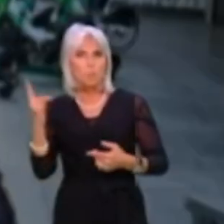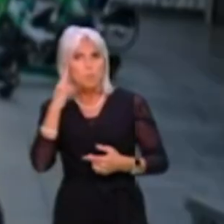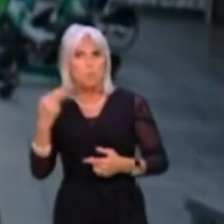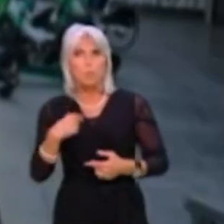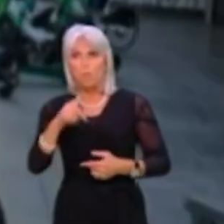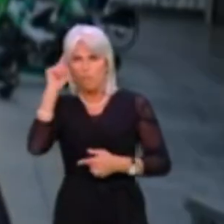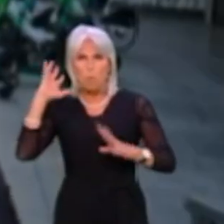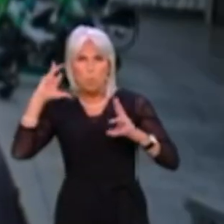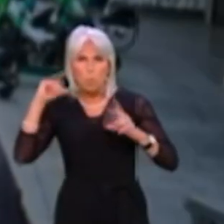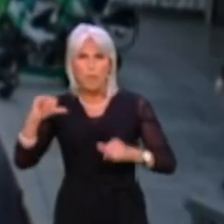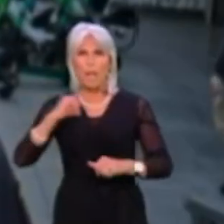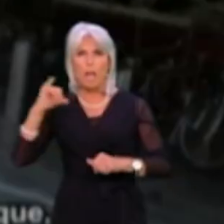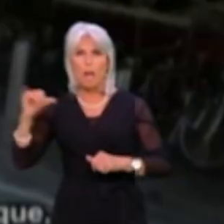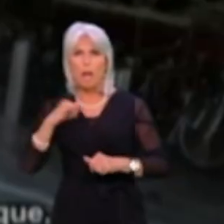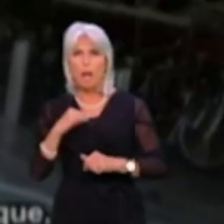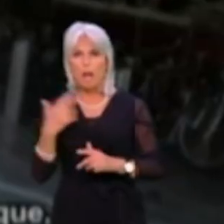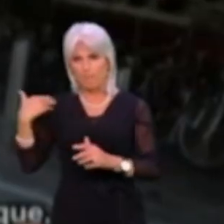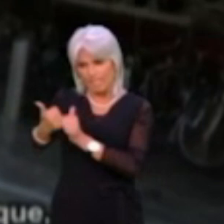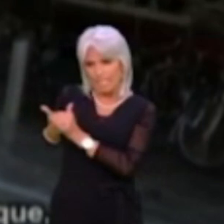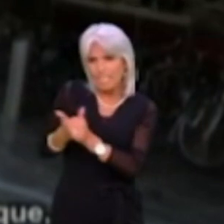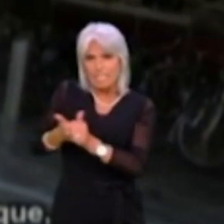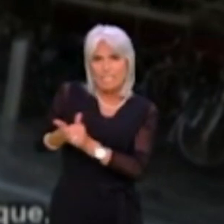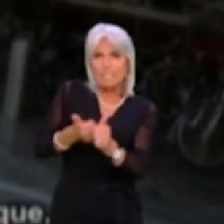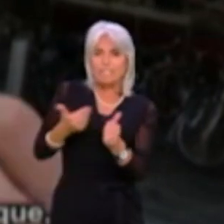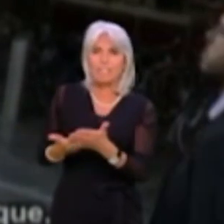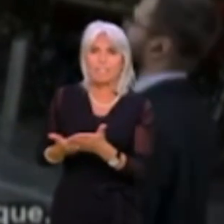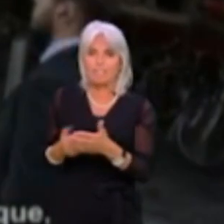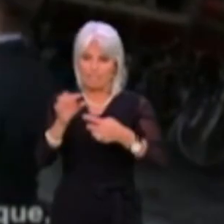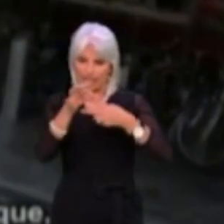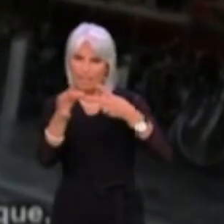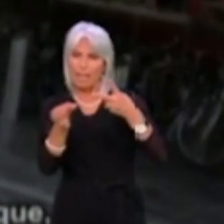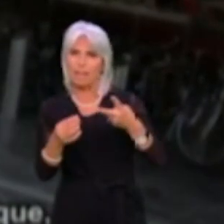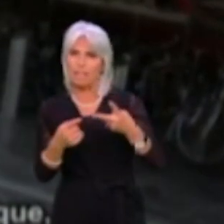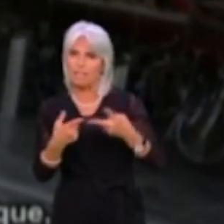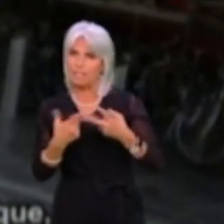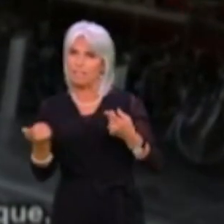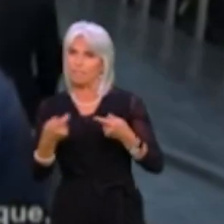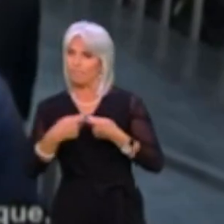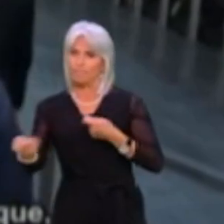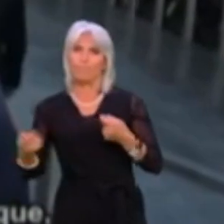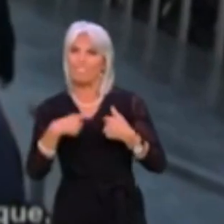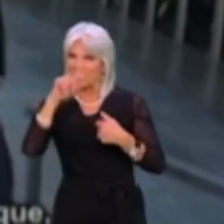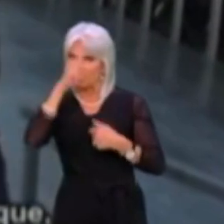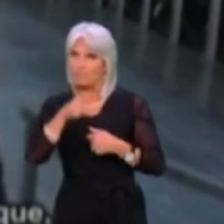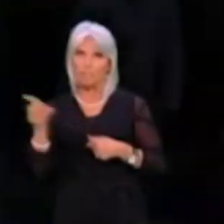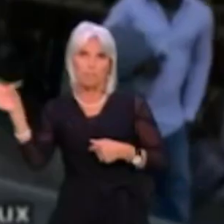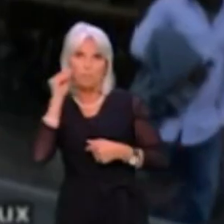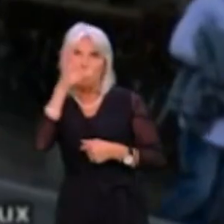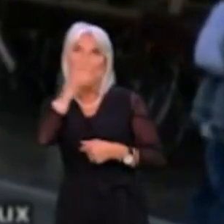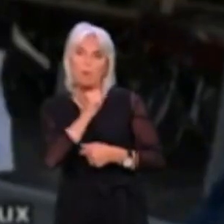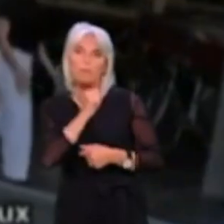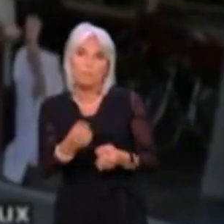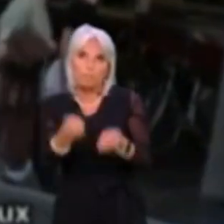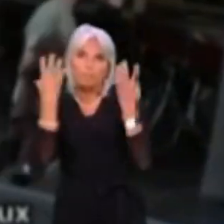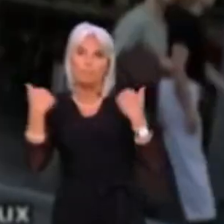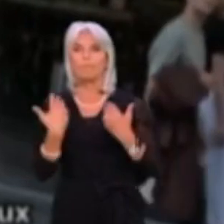énormément de bruit, la pression des clients qui sont derrière nous. Et ça, c'est vraiment 2 critères qui correspondent au fait que c'est difficile à comprendre pour nous les sourds. Quels sont